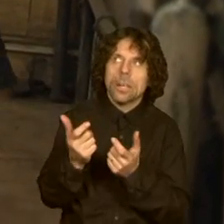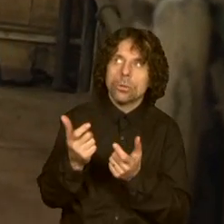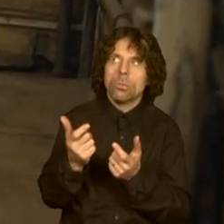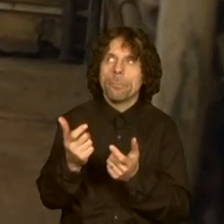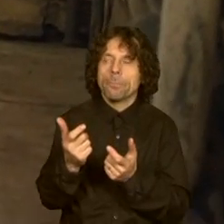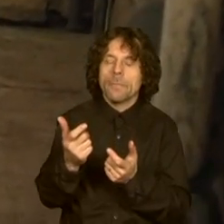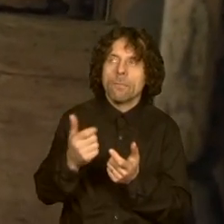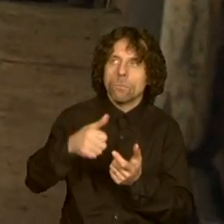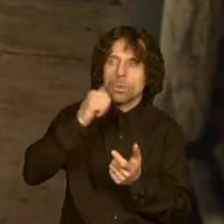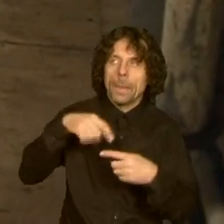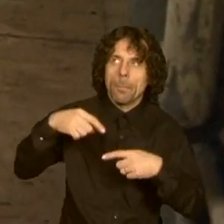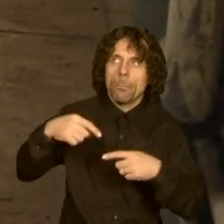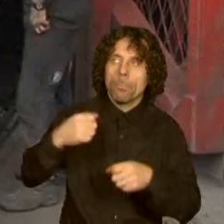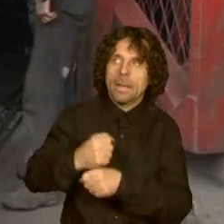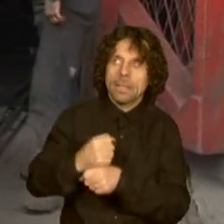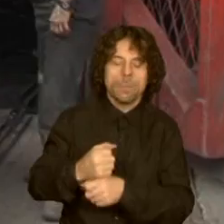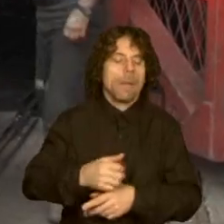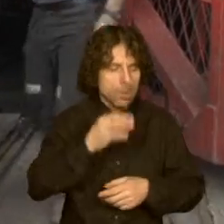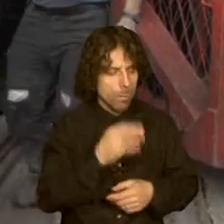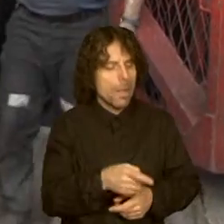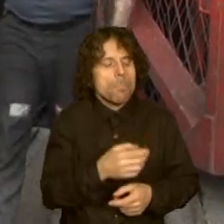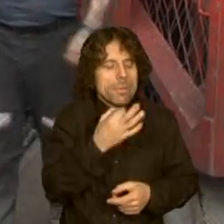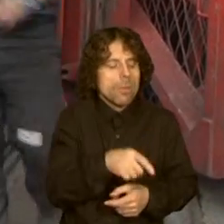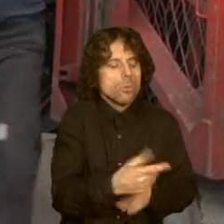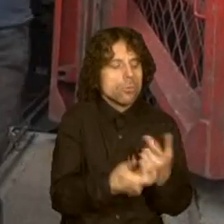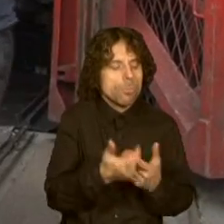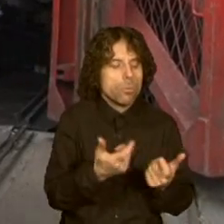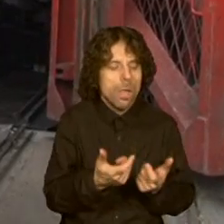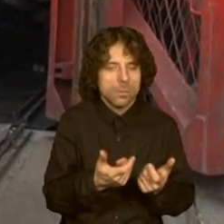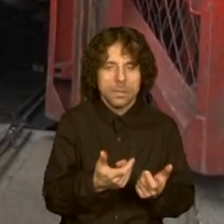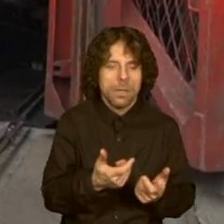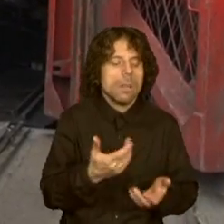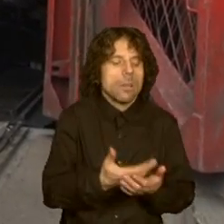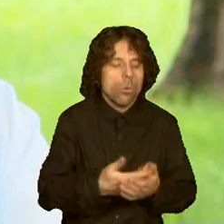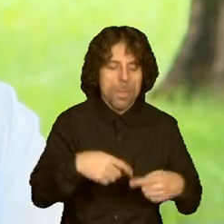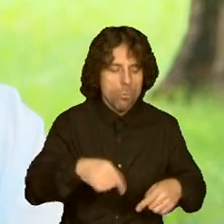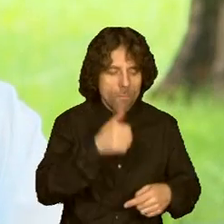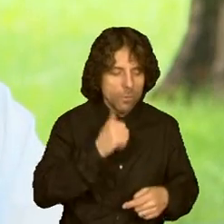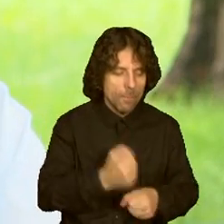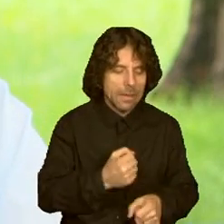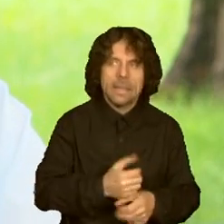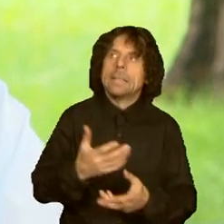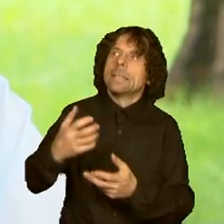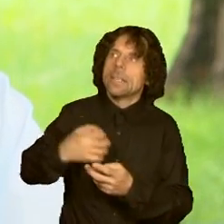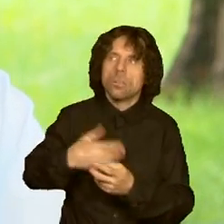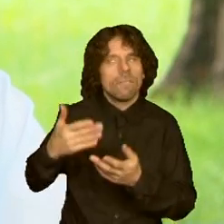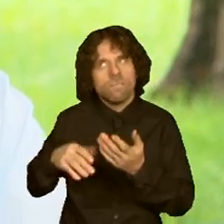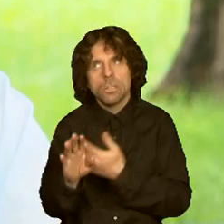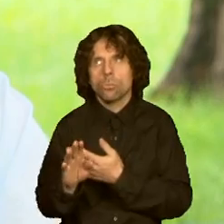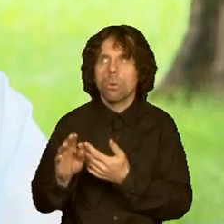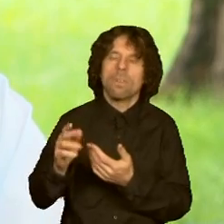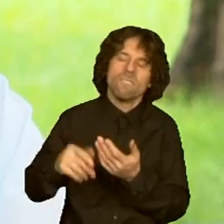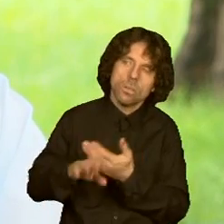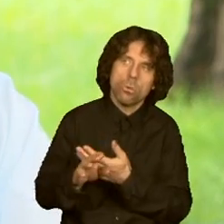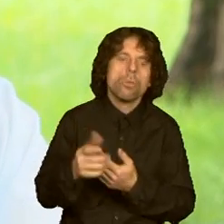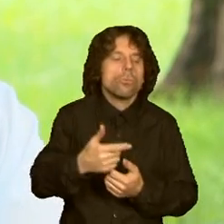dyrektorze, no zdarzyło mi się nie być wczoraj na szychcie. No dobra, ale ja cię się pytam, coś ty narobił? Czemuś ty na tej szychcie nie był? No, no